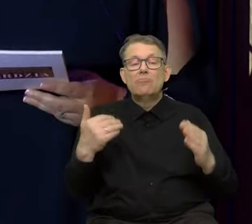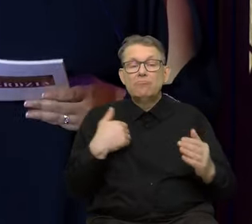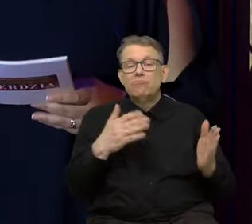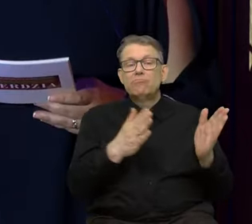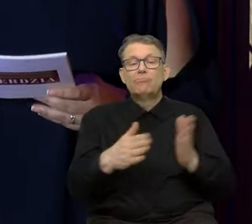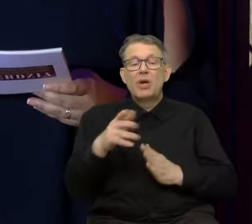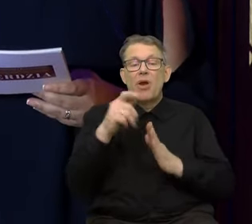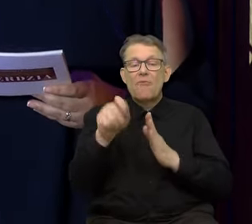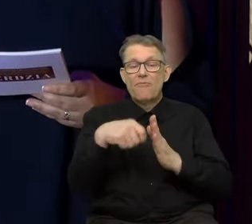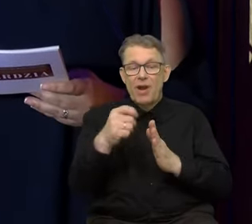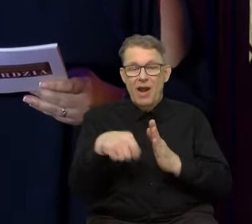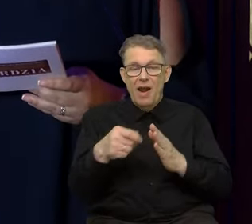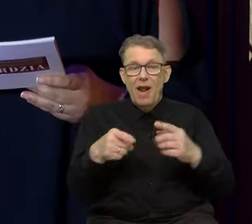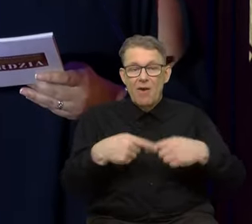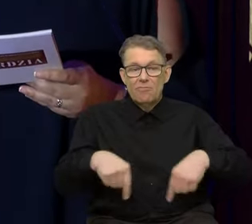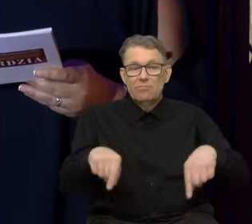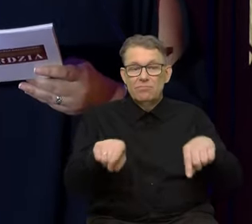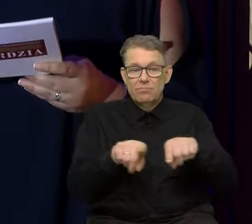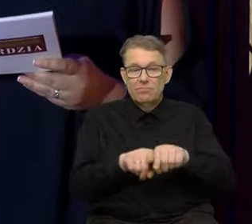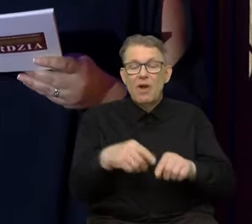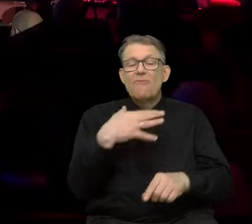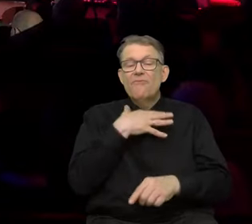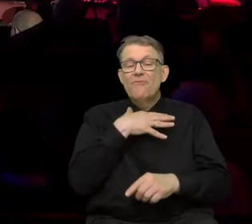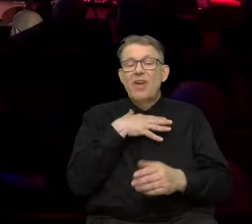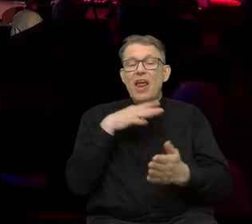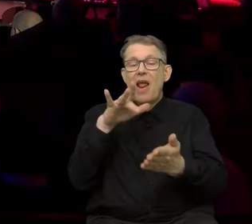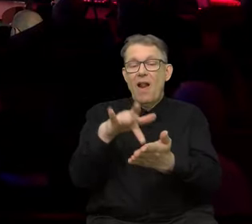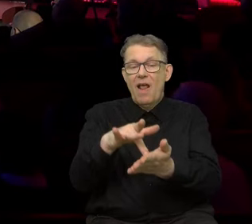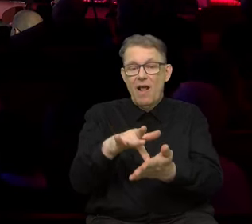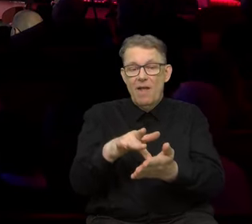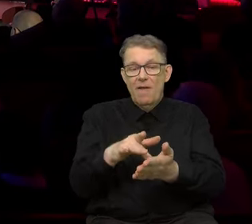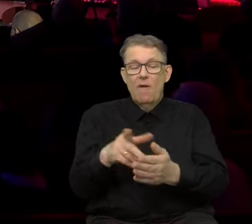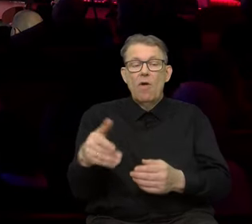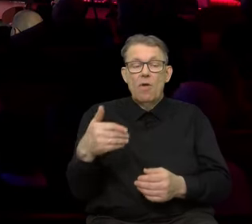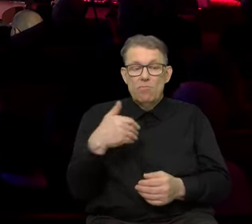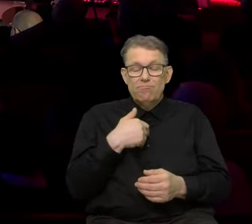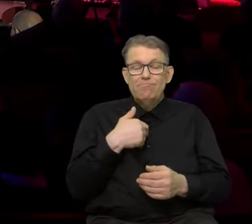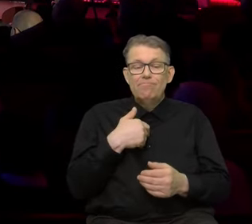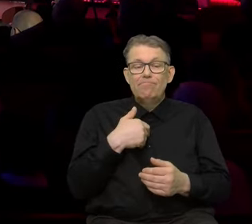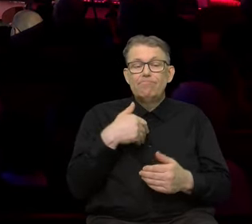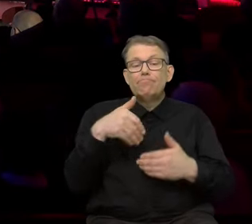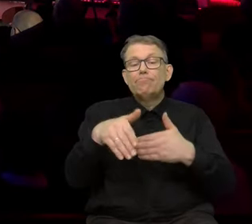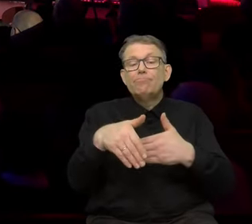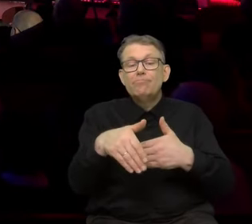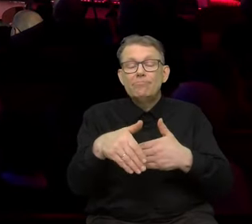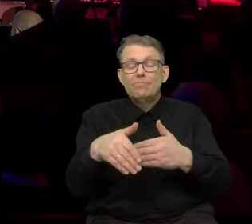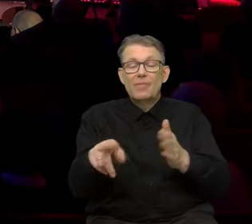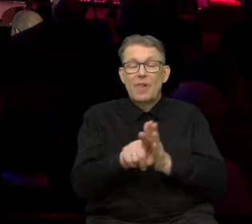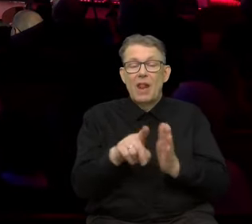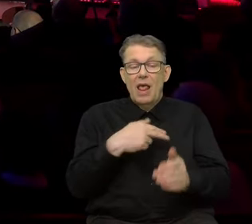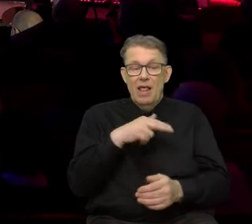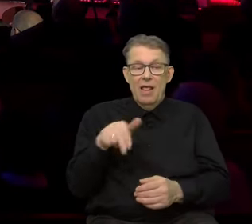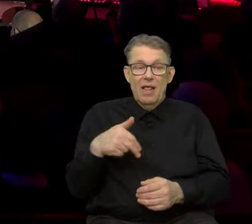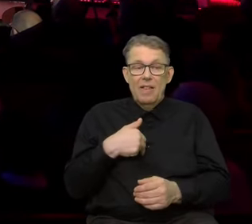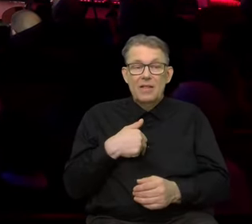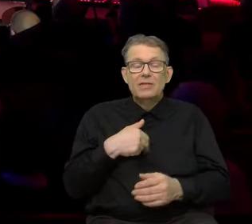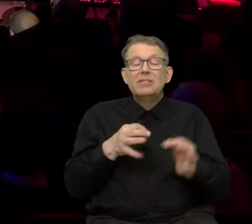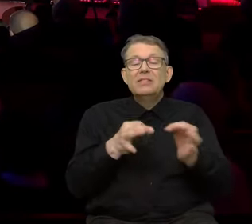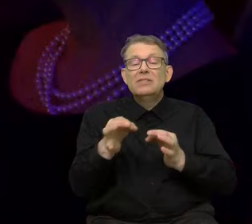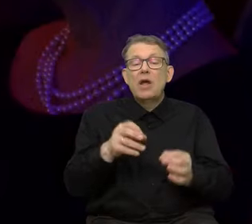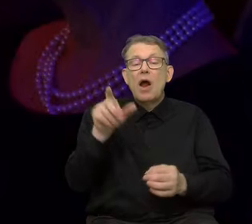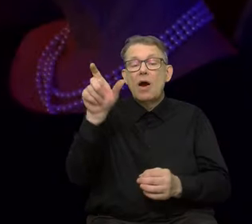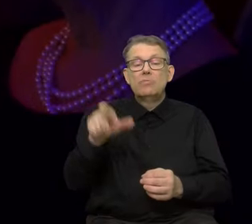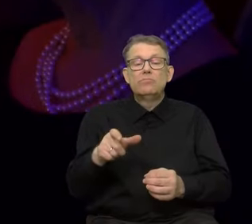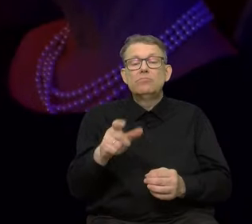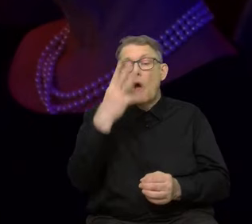filmowe zrealizowane w Wilnie. Miały one przybliżyć historię tego wyjątkowego